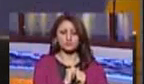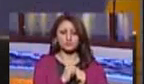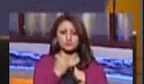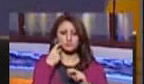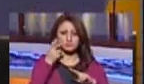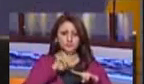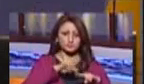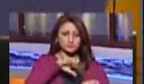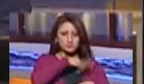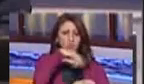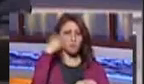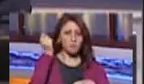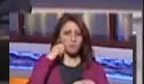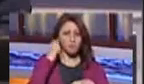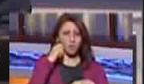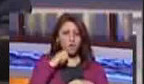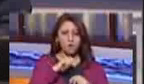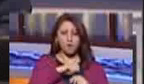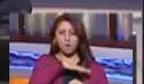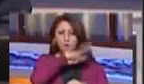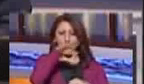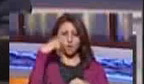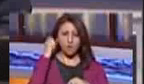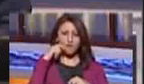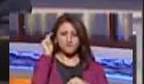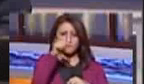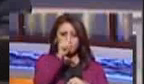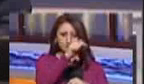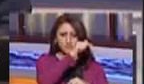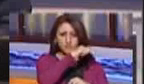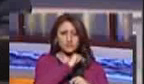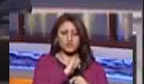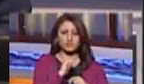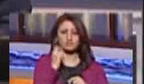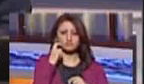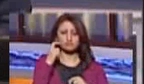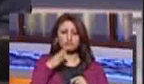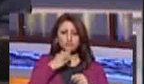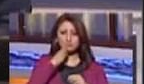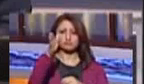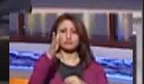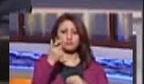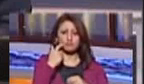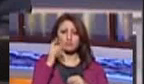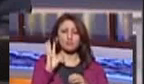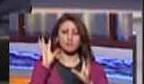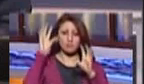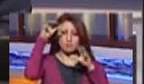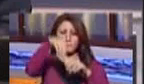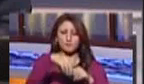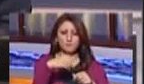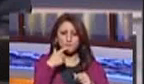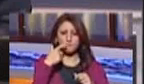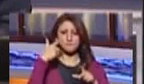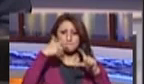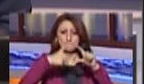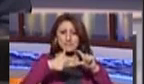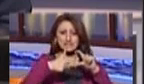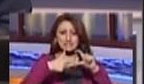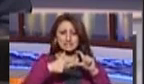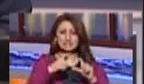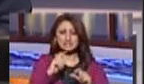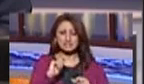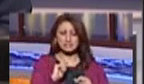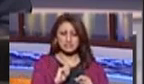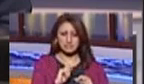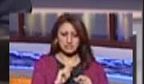استغل عدد من البلطجية المندسين وسط المتظاهرين الأحداث، وقاموا بعمليات سطو على محطة وقود مجاورة